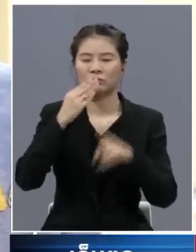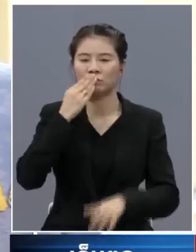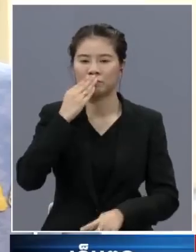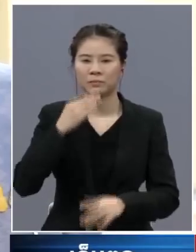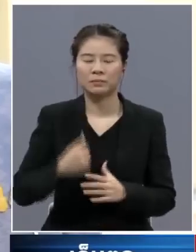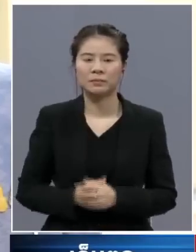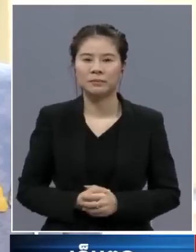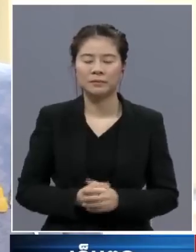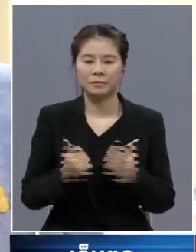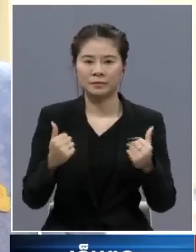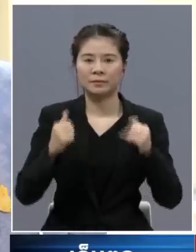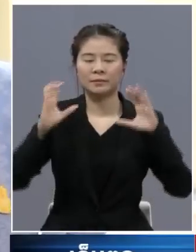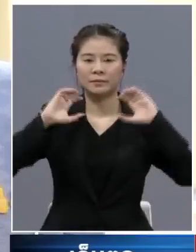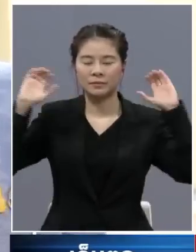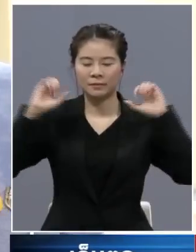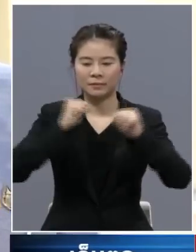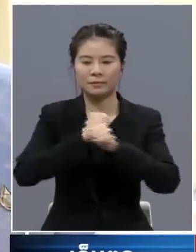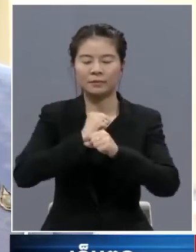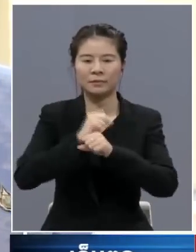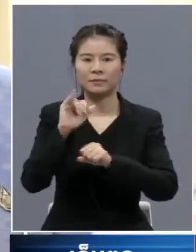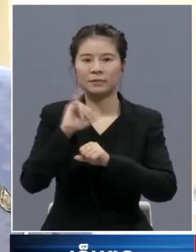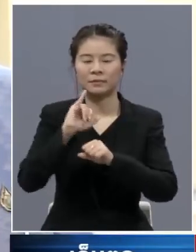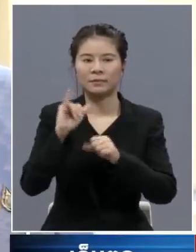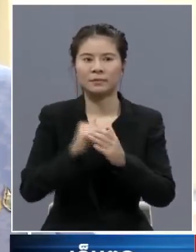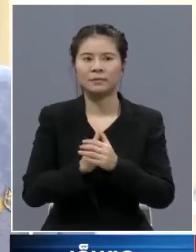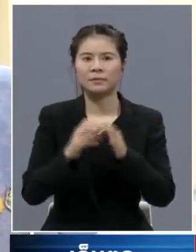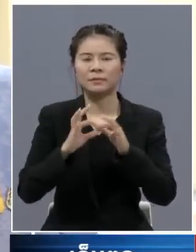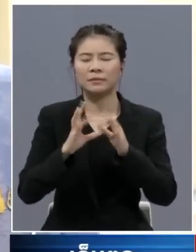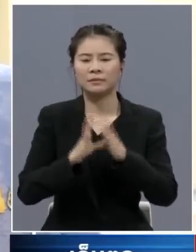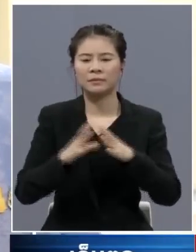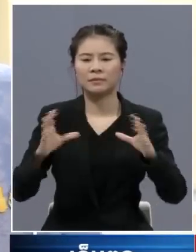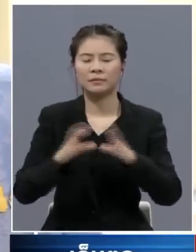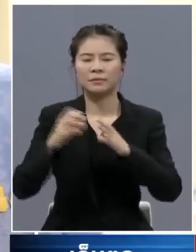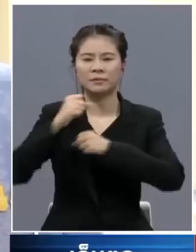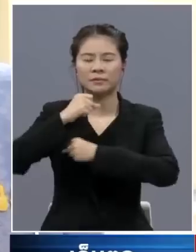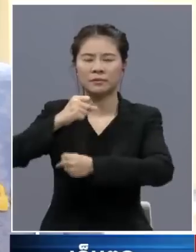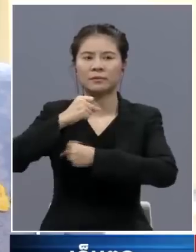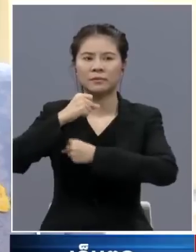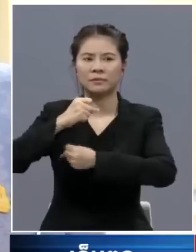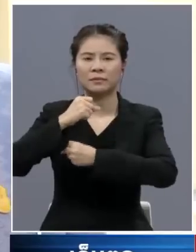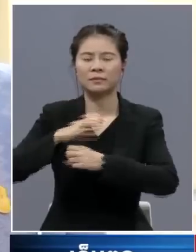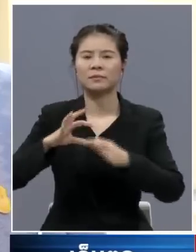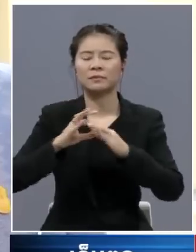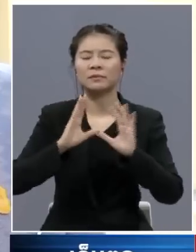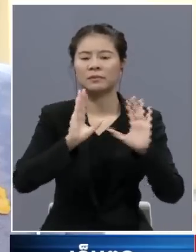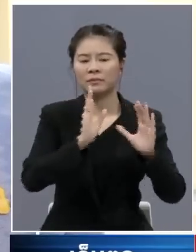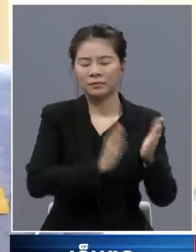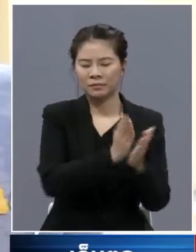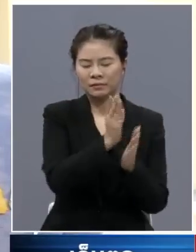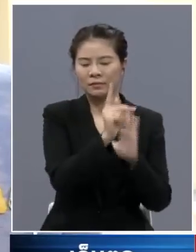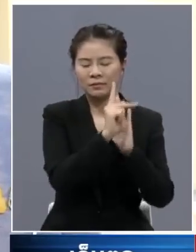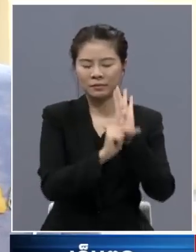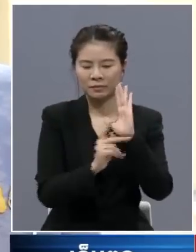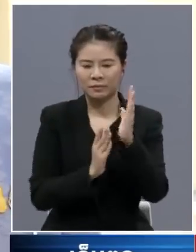ยังไม่มีรัฐบาลใหม่แต่มีการกดดันทางโซเชียลตั้งม็อบที่รัฐสภาพลเอกประยุทธ์ก็บอกเป็นเรื่องของฝ่ายความมั่นคงและฝ่ายกฎหมายที่ดำเนิน